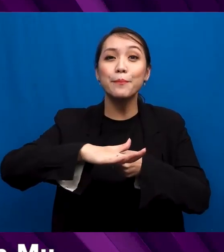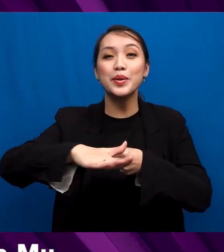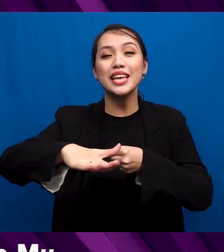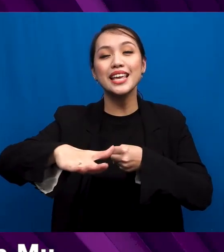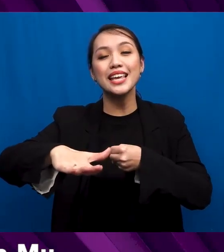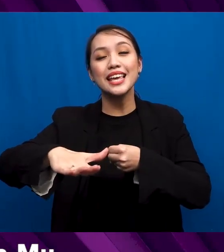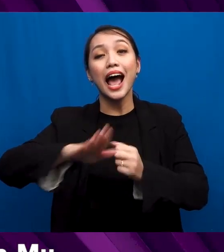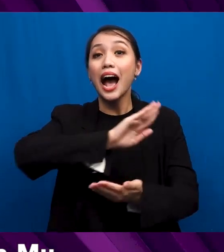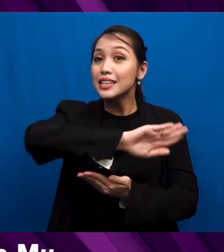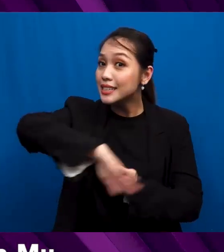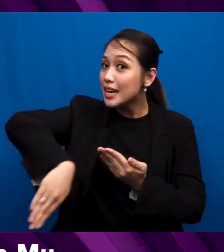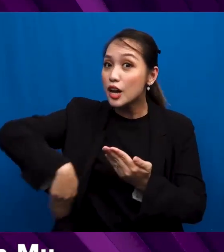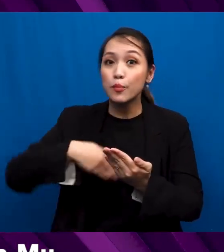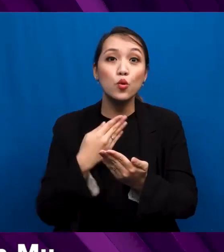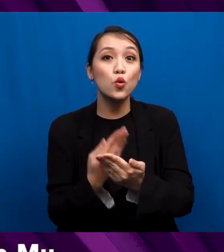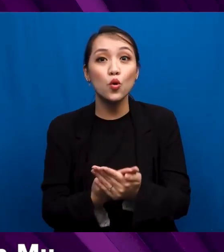Genapi